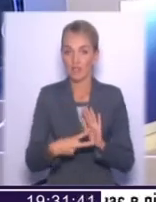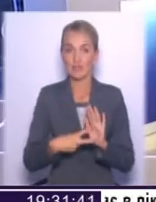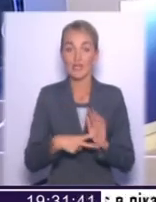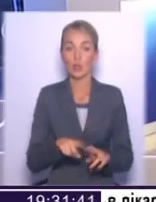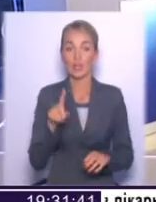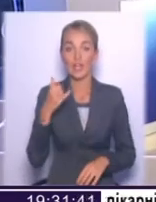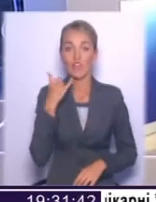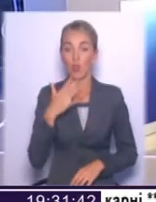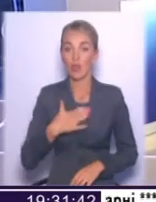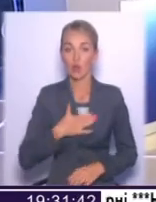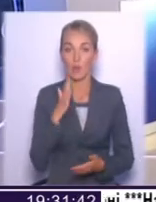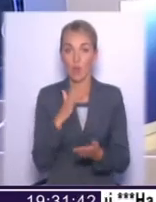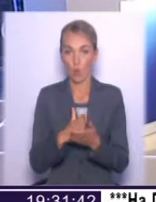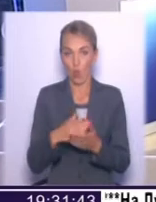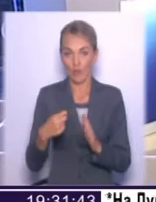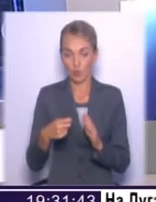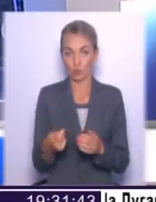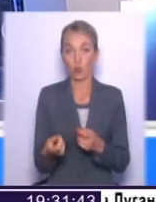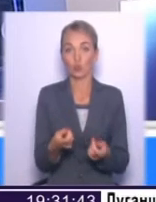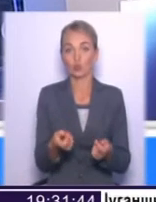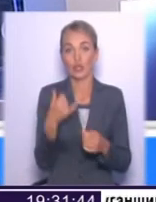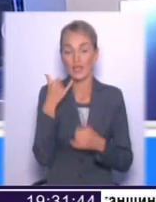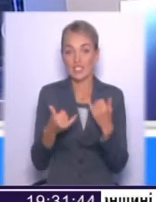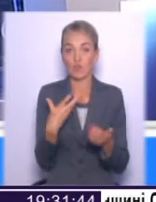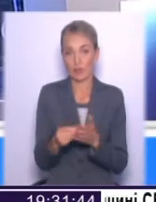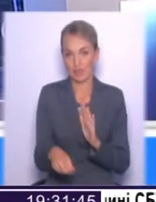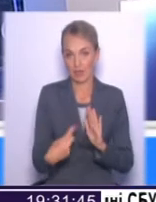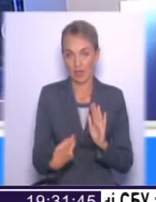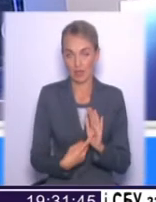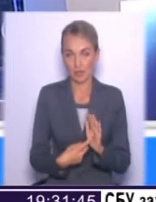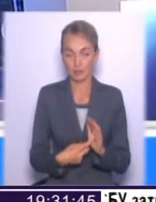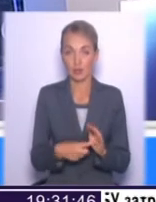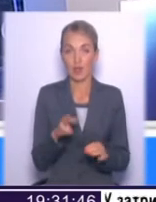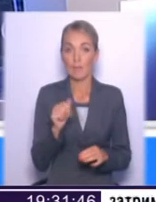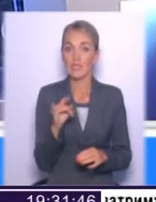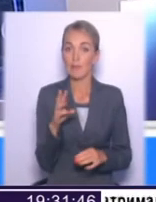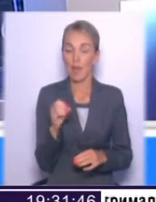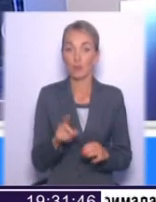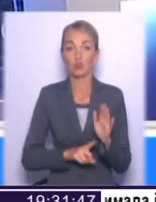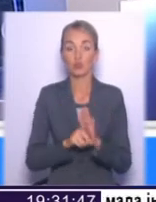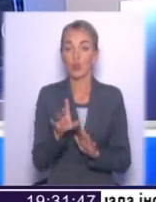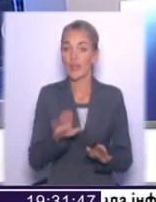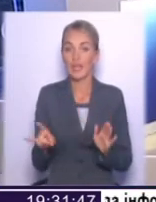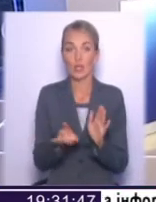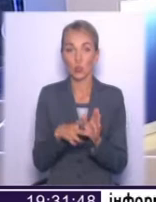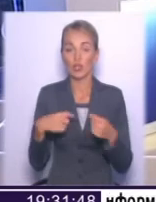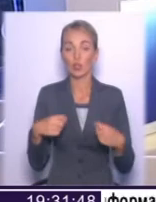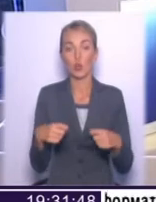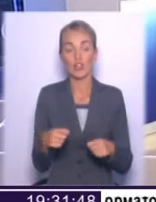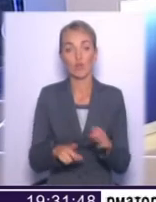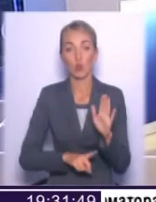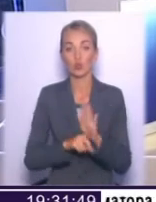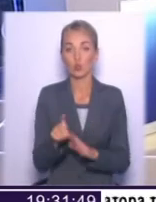223-09-71 – це телефон нашого прямого ефіру. Будь ласка, долучайтеся зі своїми запитаннями. Максиме, почну не з електронних торгів, почну